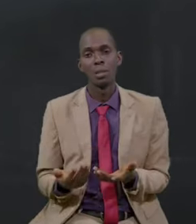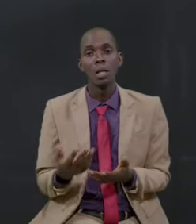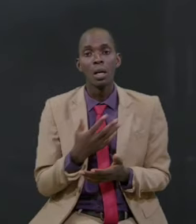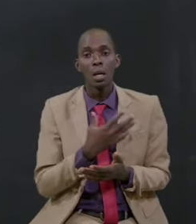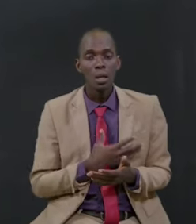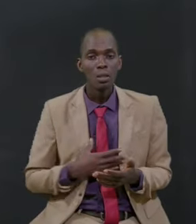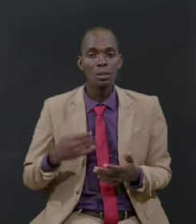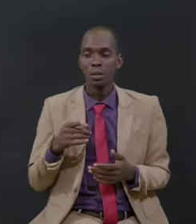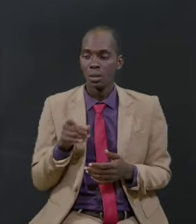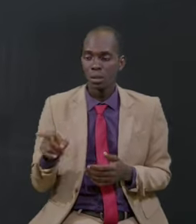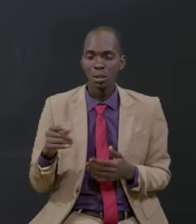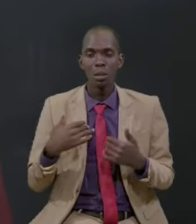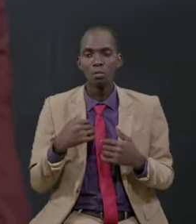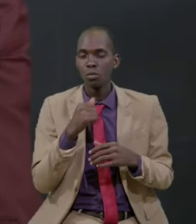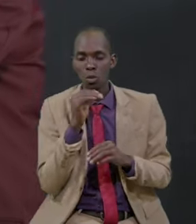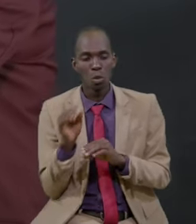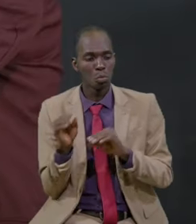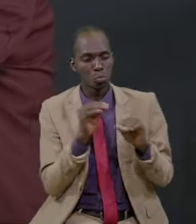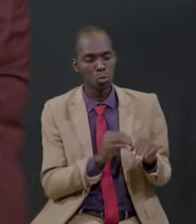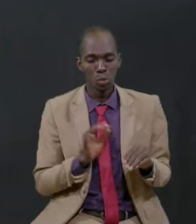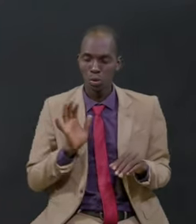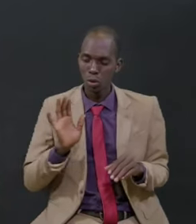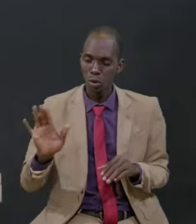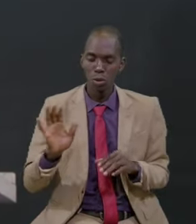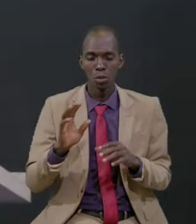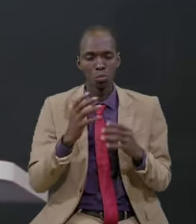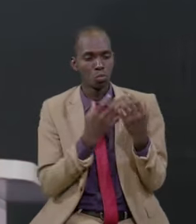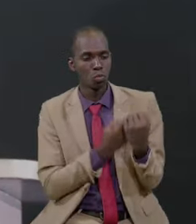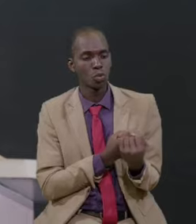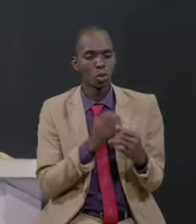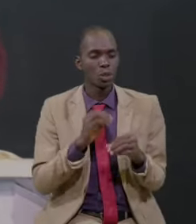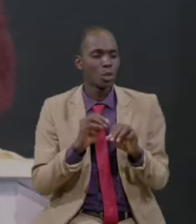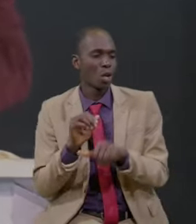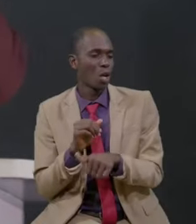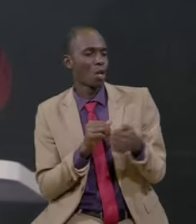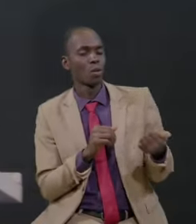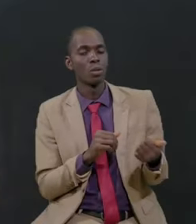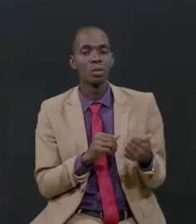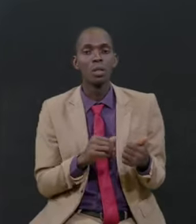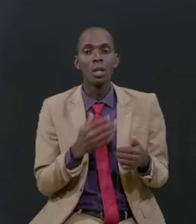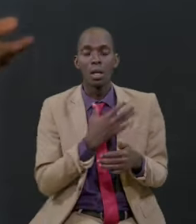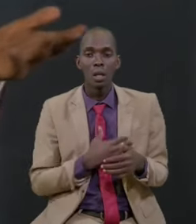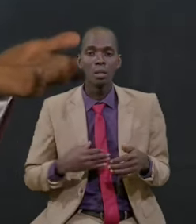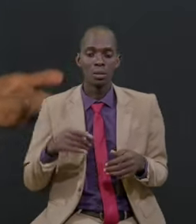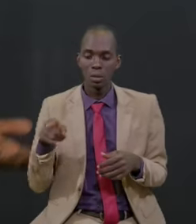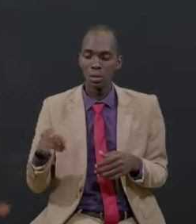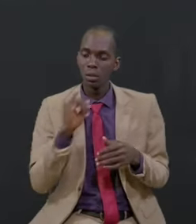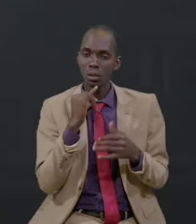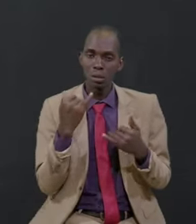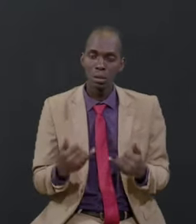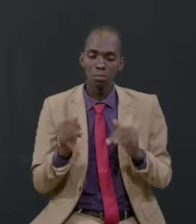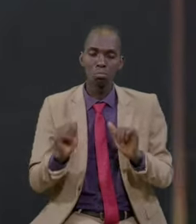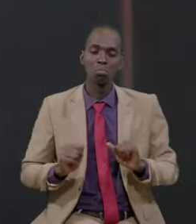Et maintenant, il a placé sa foi, sa confiance, son alliance à un autre Seigneur. Il ou elle se soumet sa vie à un autre